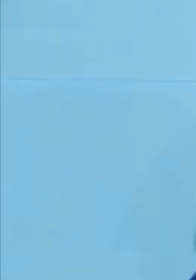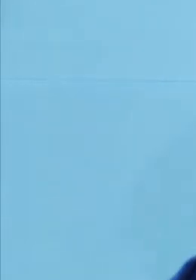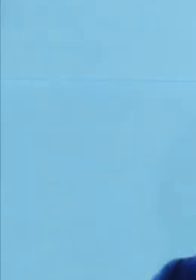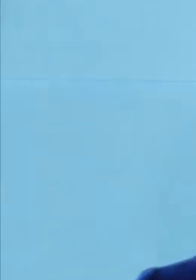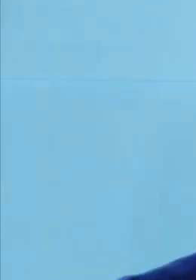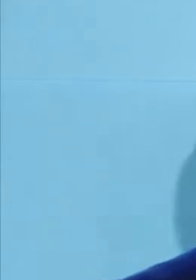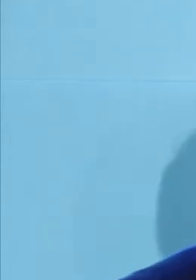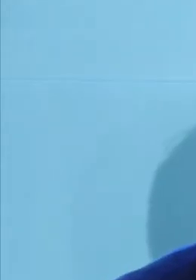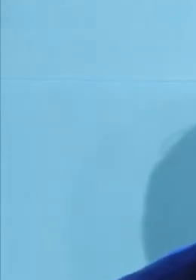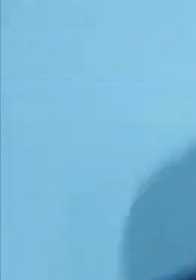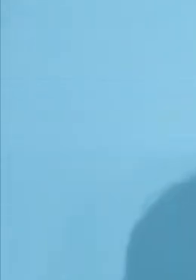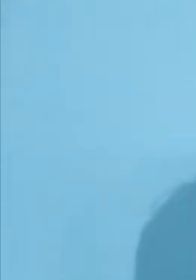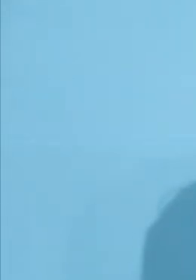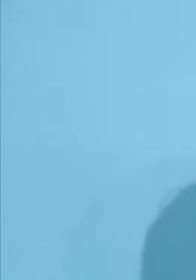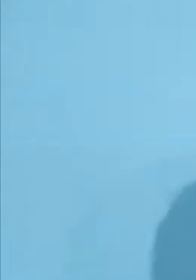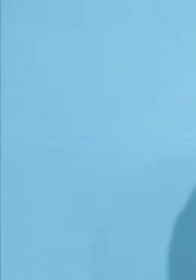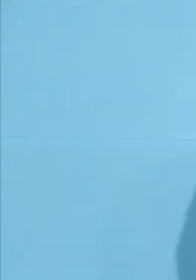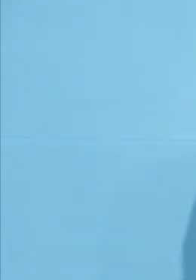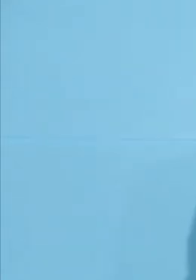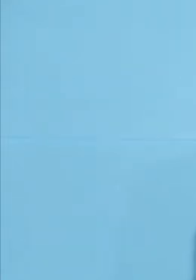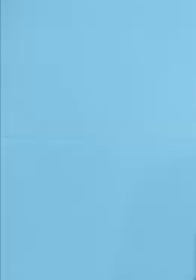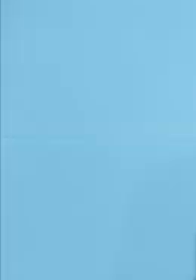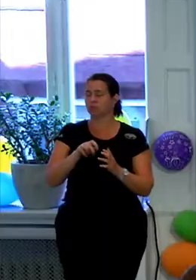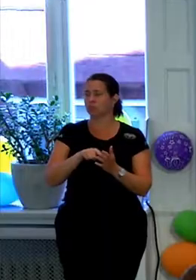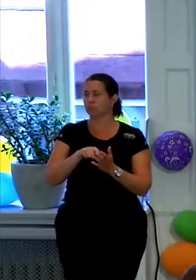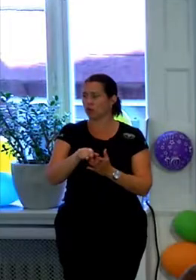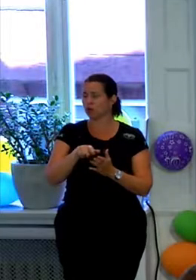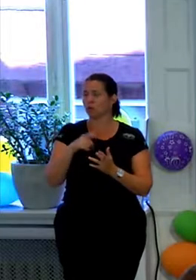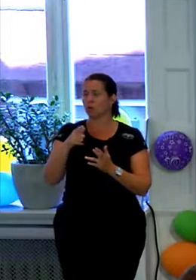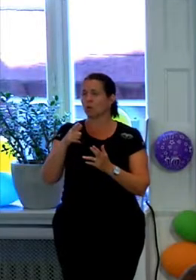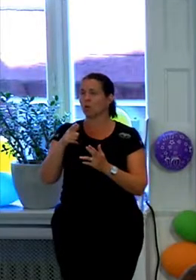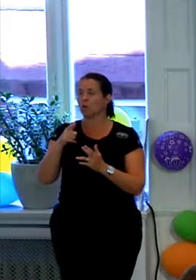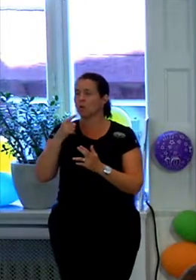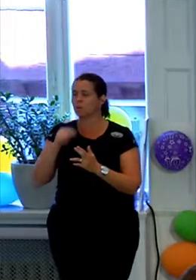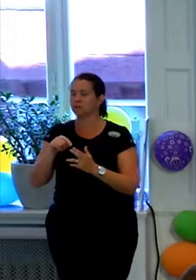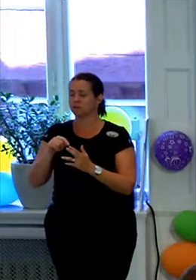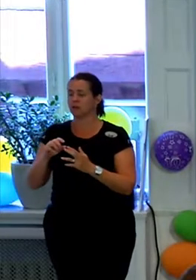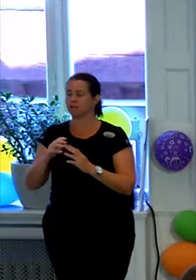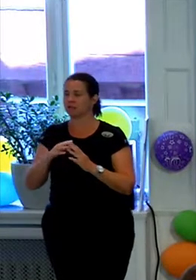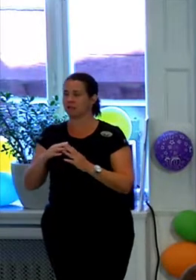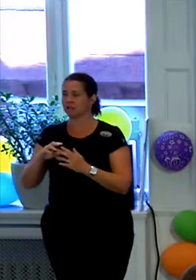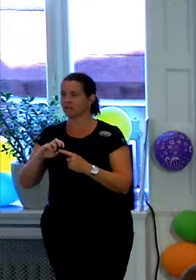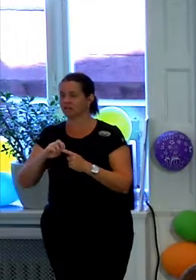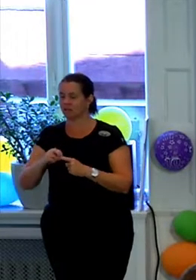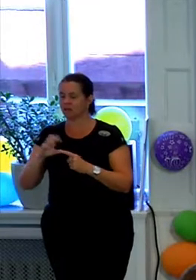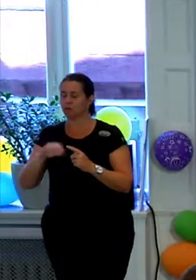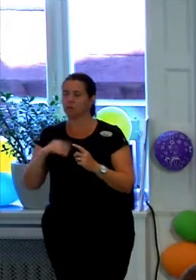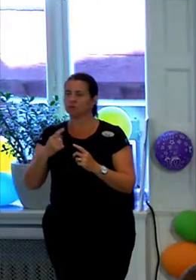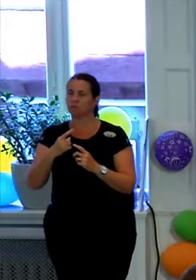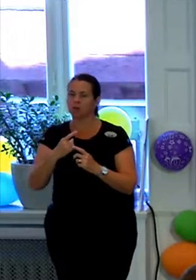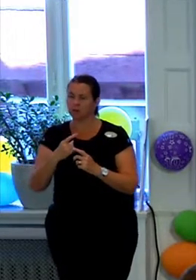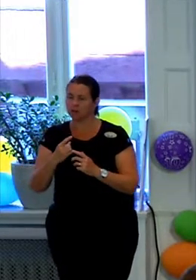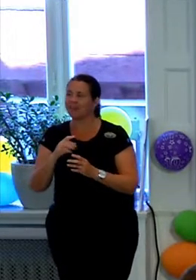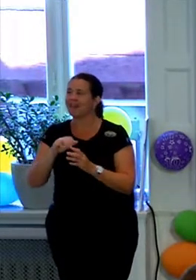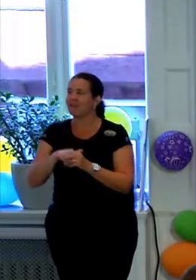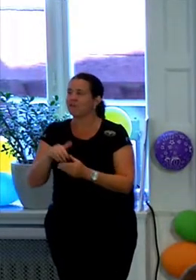järnvägen, Södra stambanan och Lunds stadskärna, så är det viktigt att involvera människor och fråga vad de